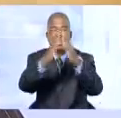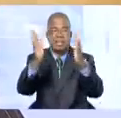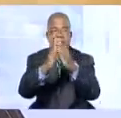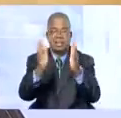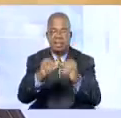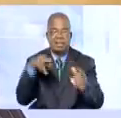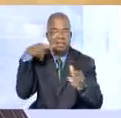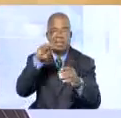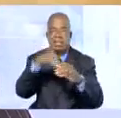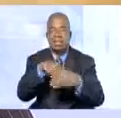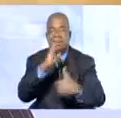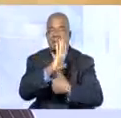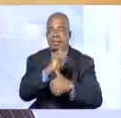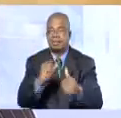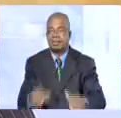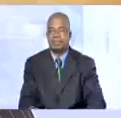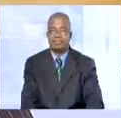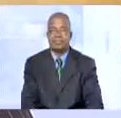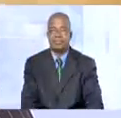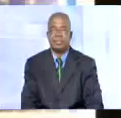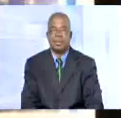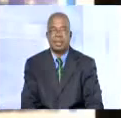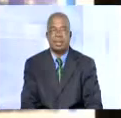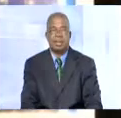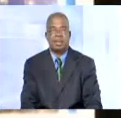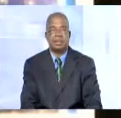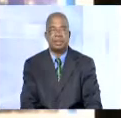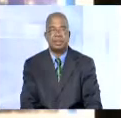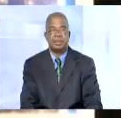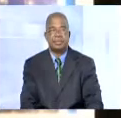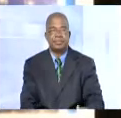Nous en fait le point avec Alexis Ouedraogo.